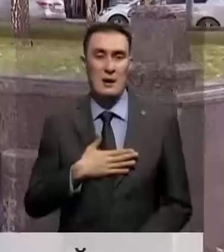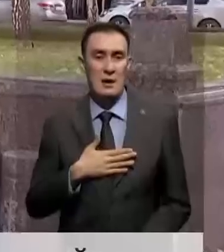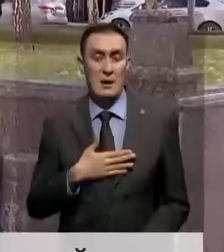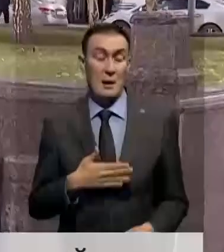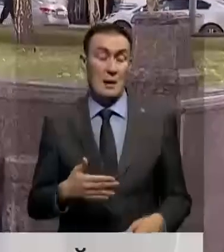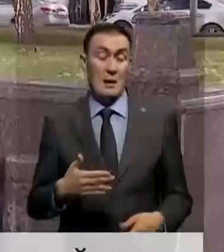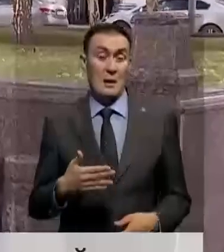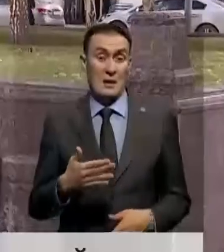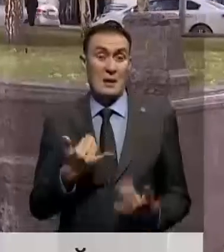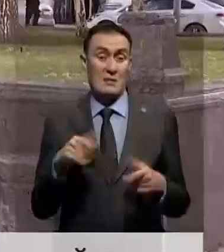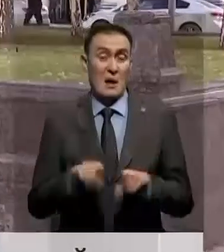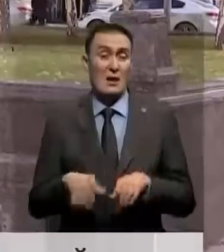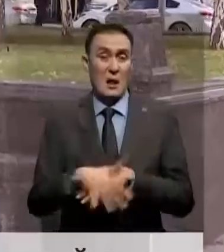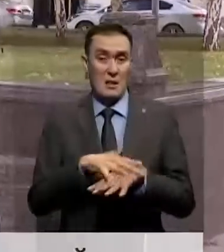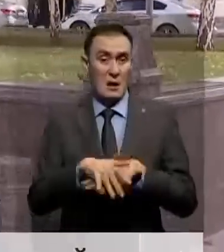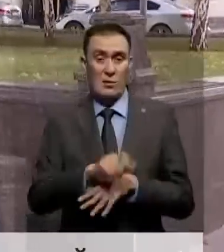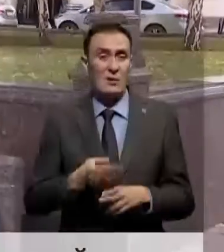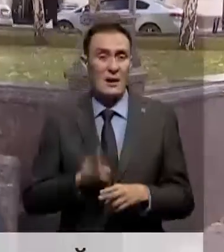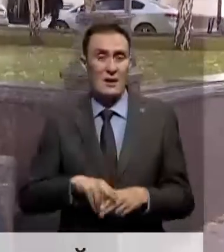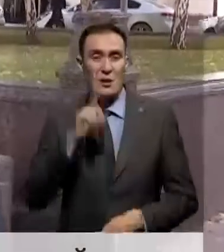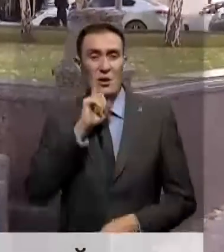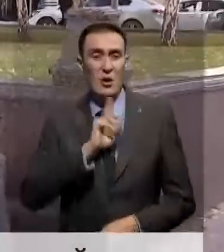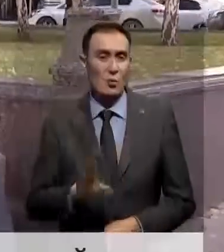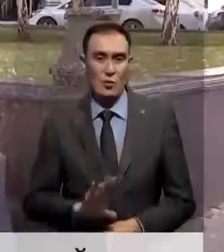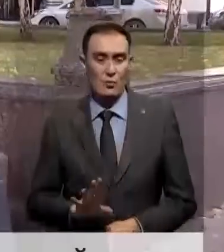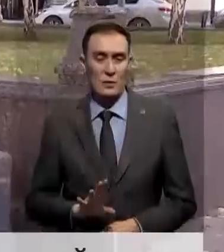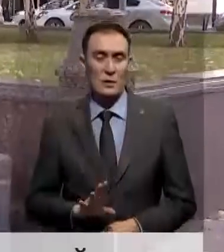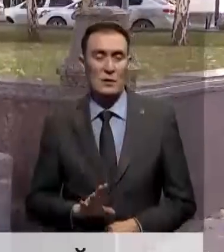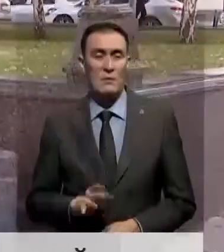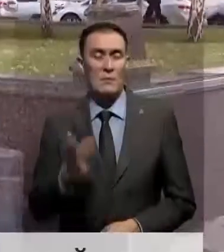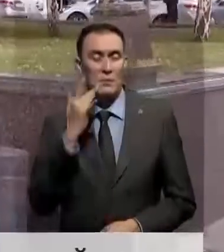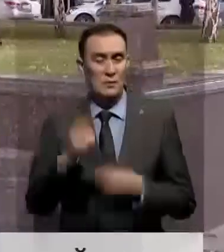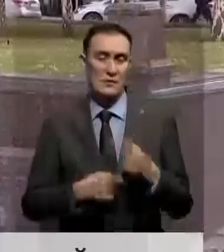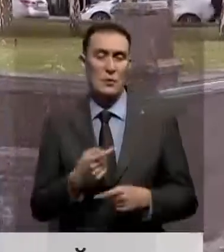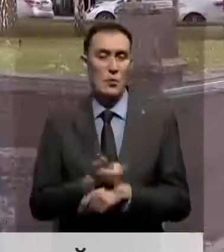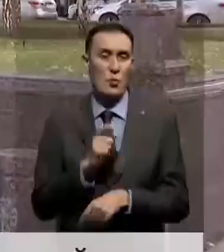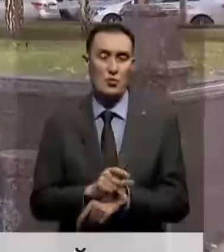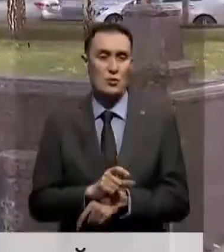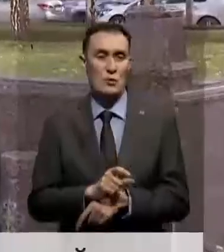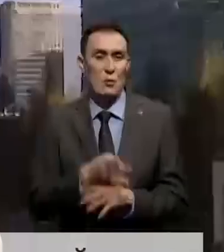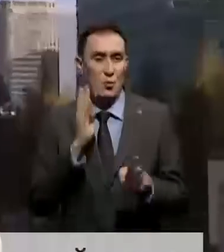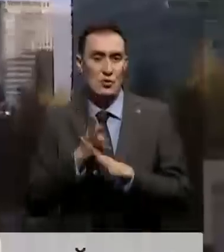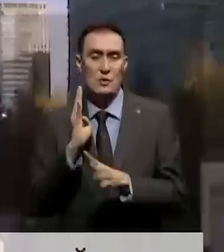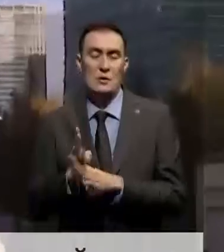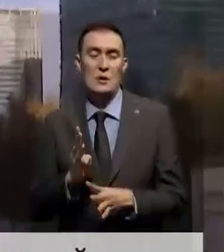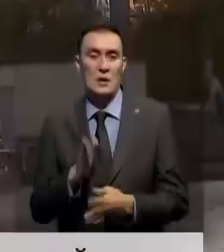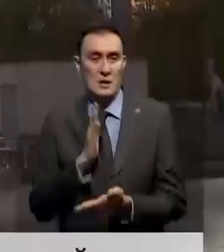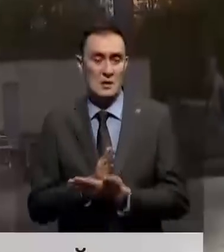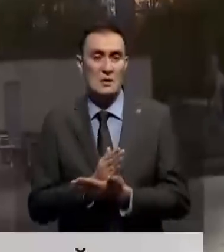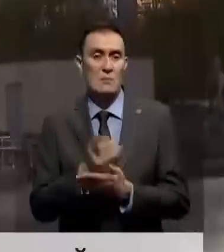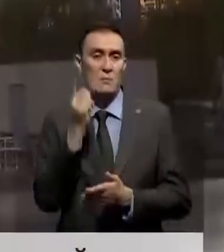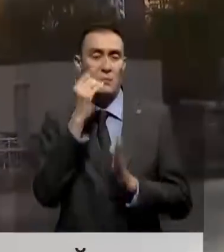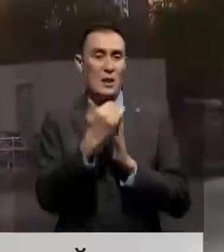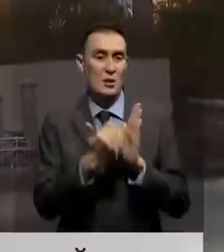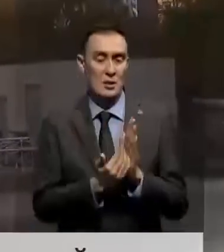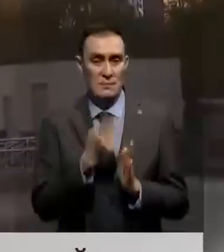тоже думаю, для народа это не особо удобно, потому что там очень много очередей. Есть же приложение, и потому